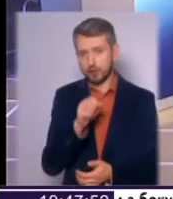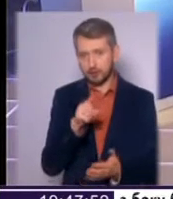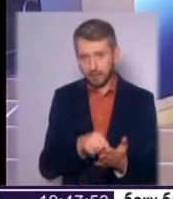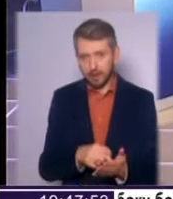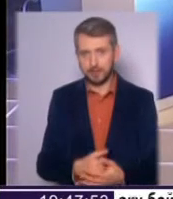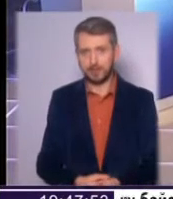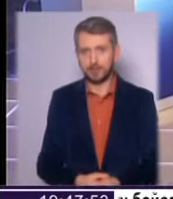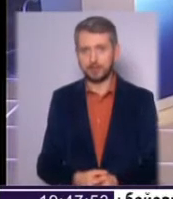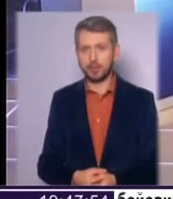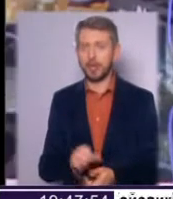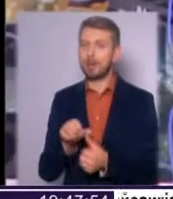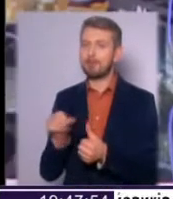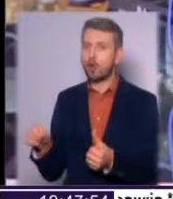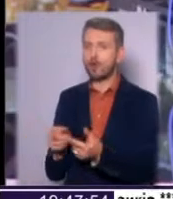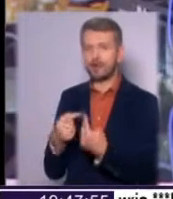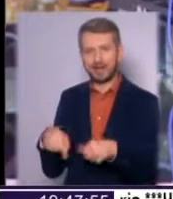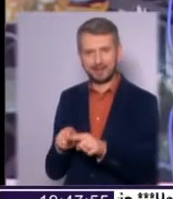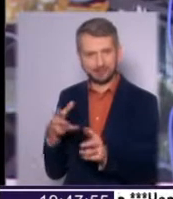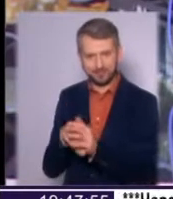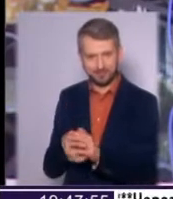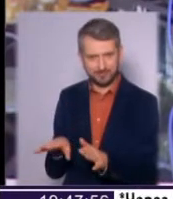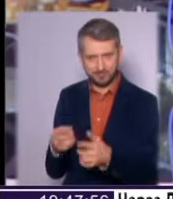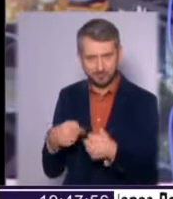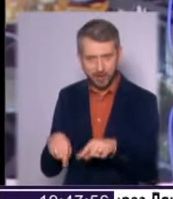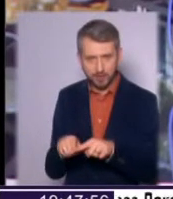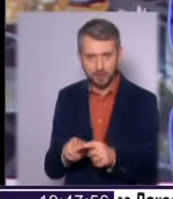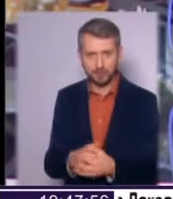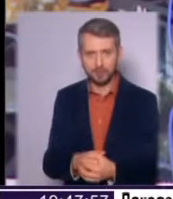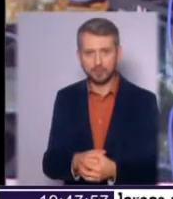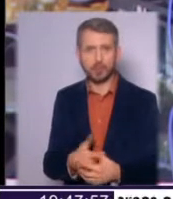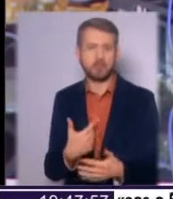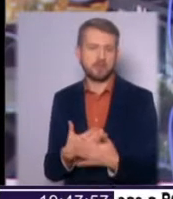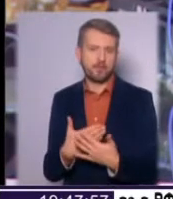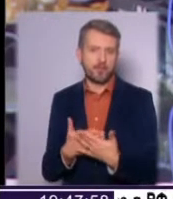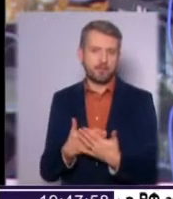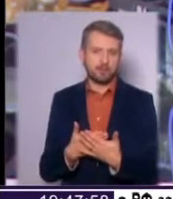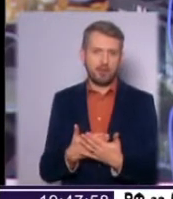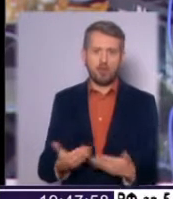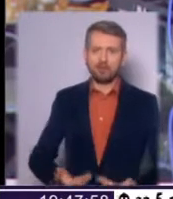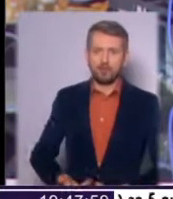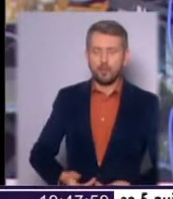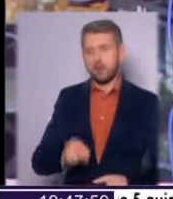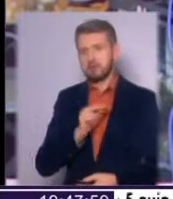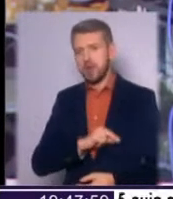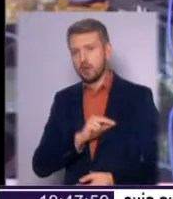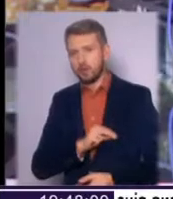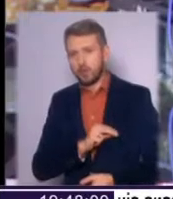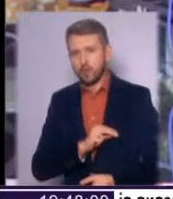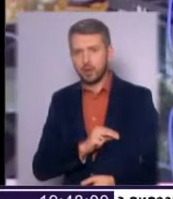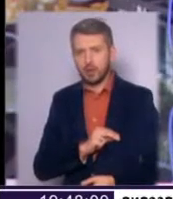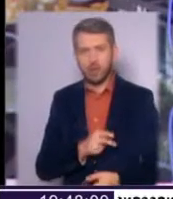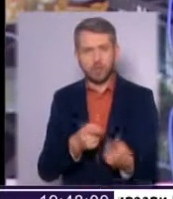Так, позафракційні. Ми розуміємо, що, здавалось би, так собі живуть, працюють на округах.